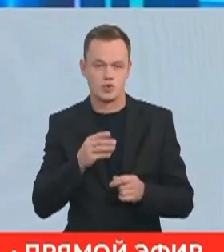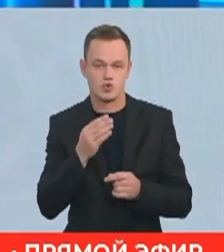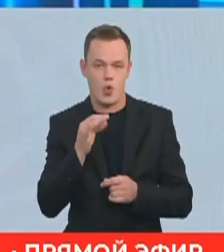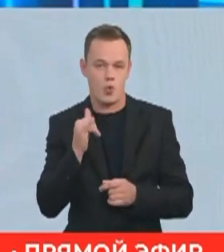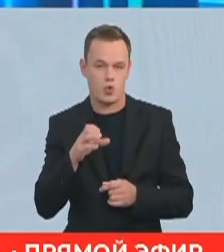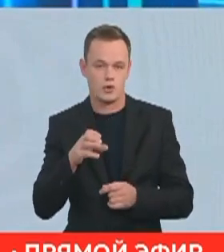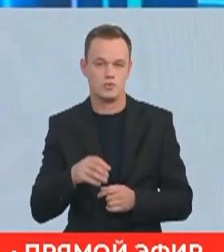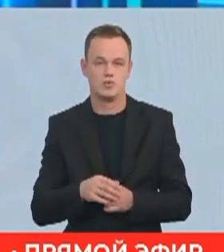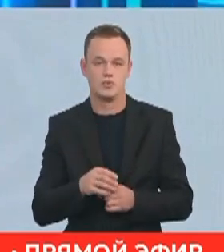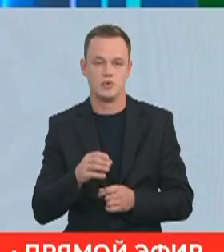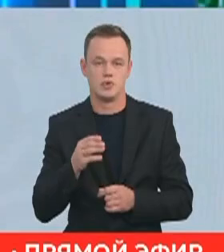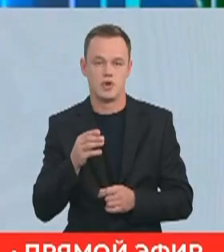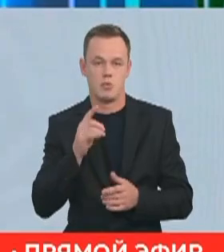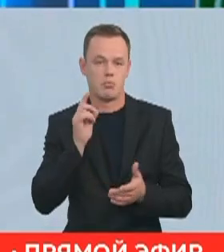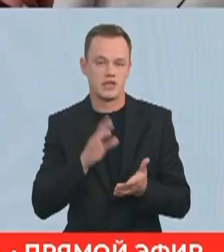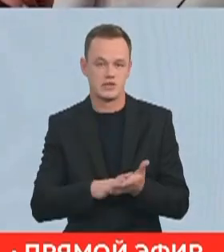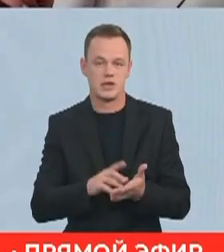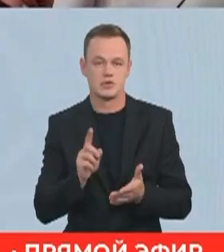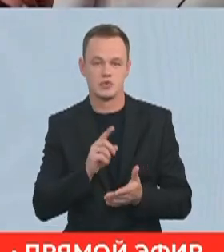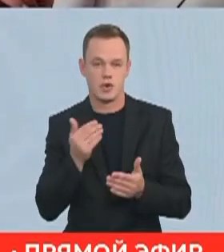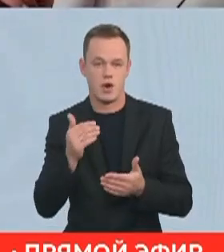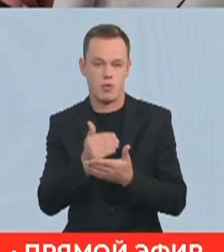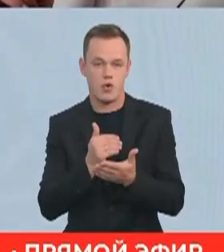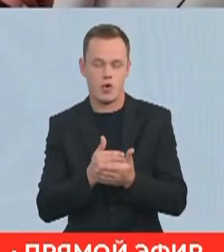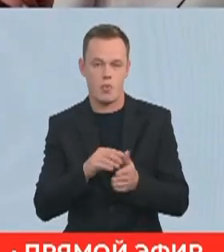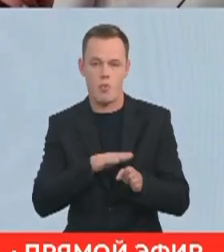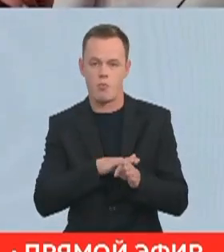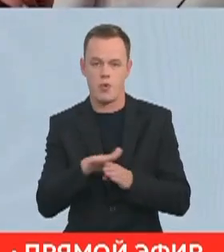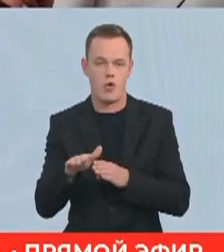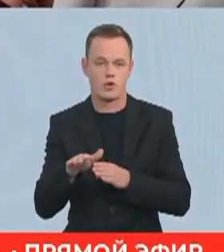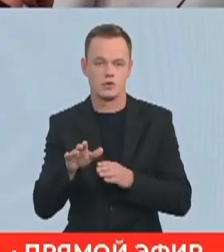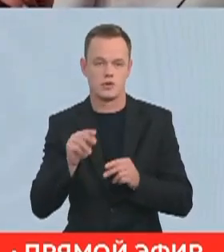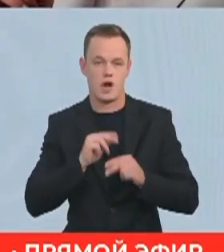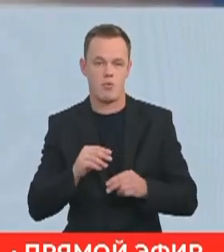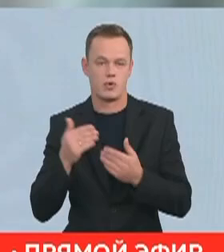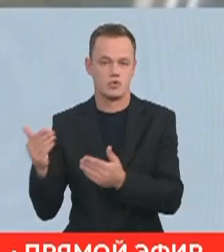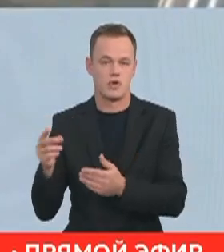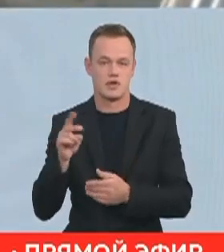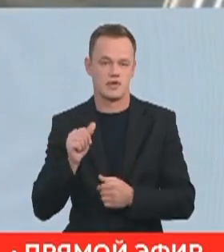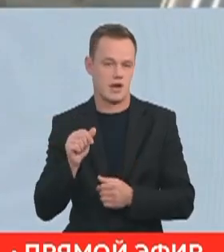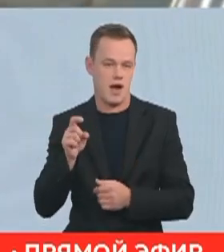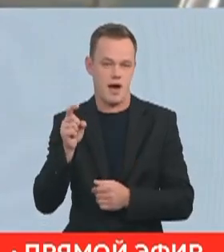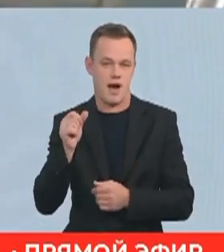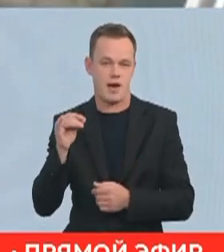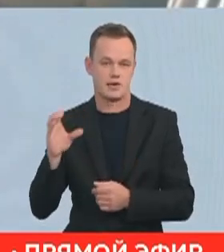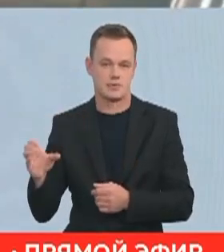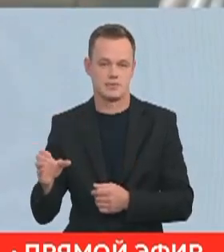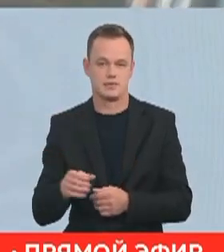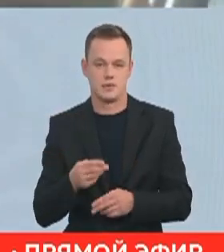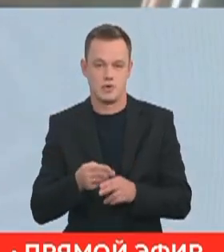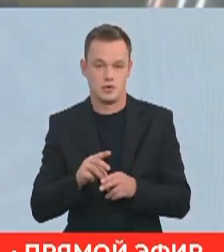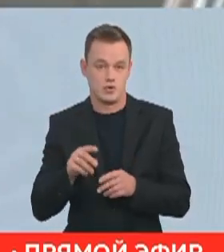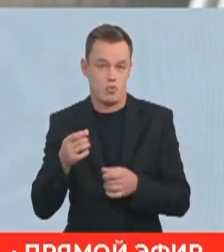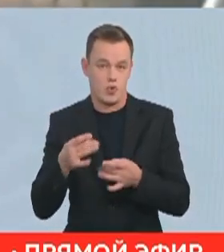телеканале MSNBC признался, их канал целиком и полностью работает на Камалу Харрис. То есть MSNBC